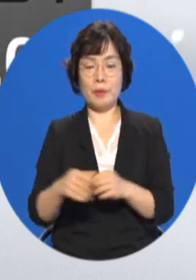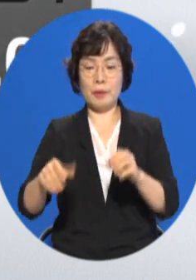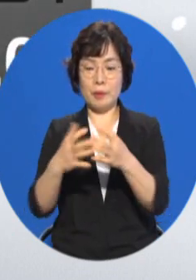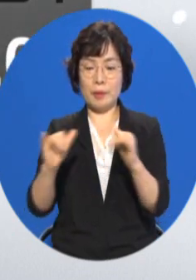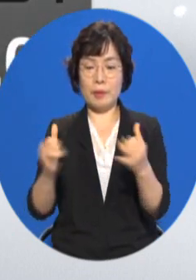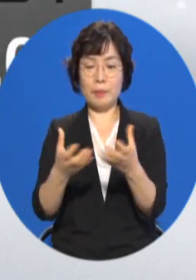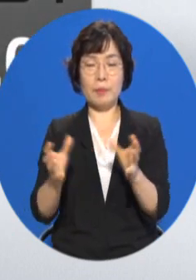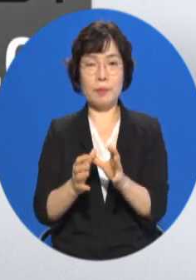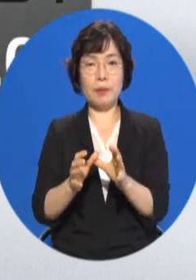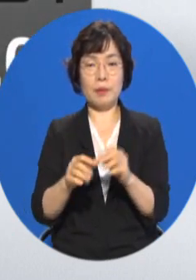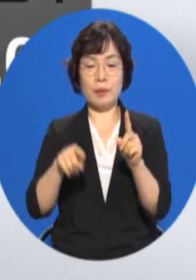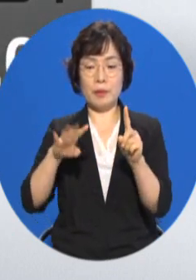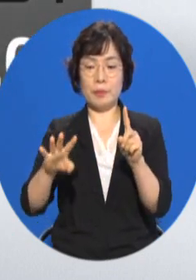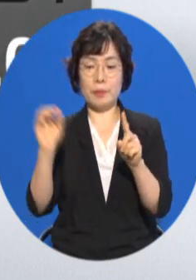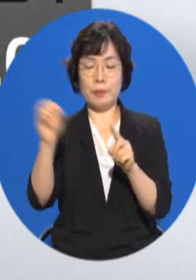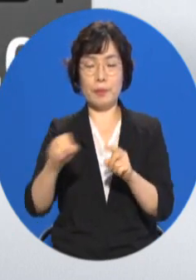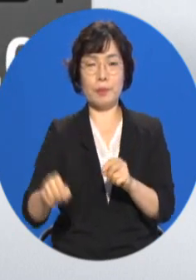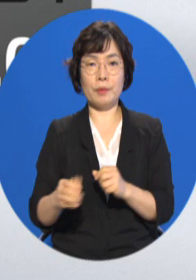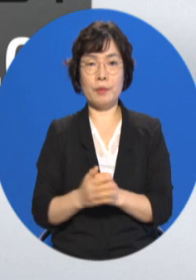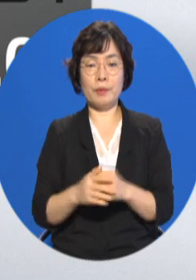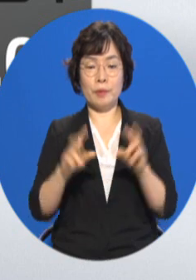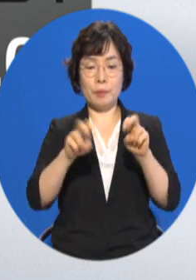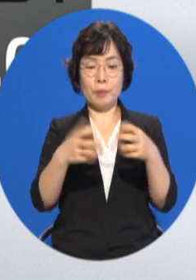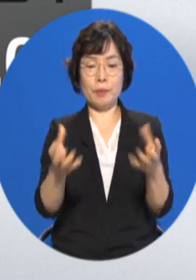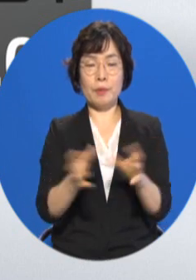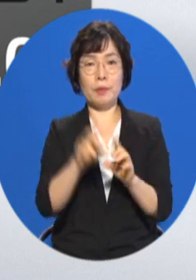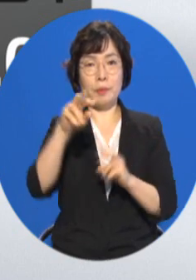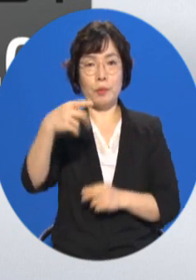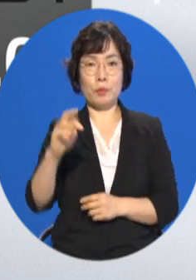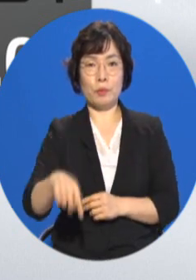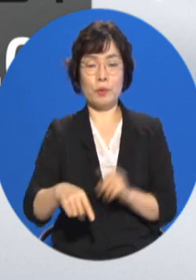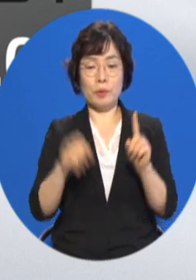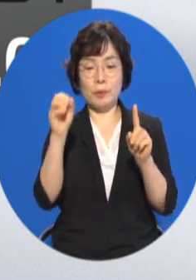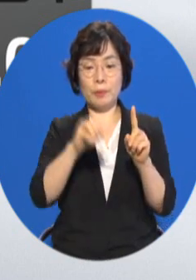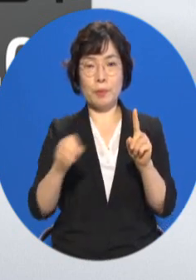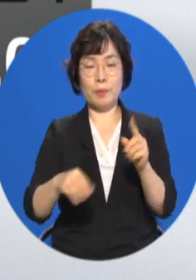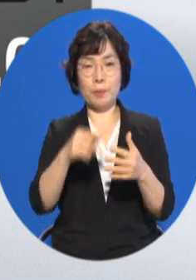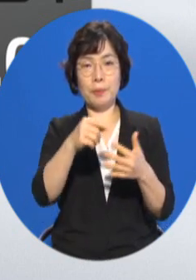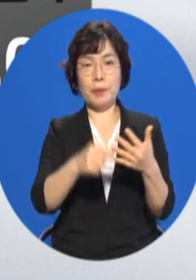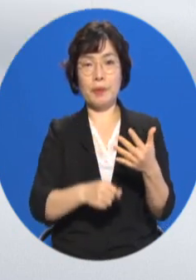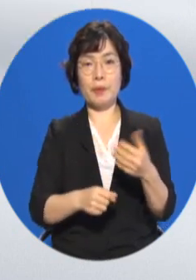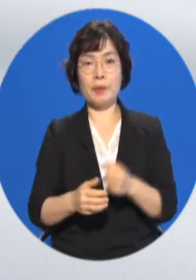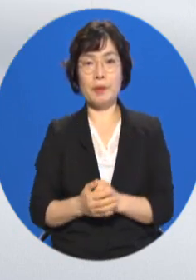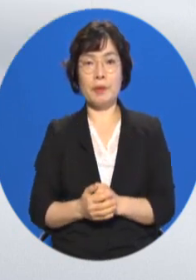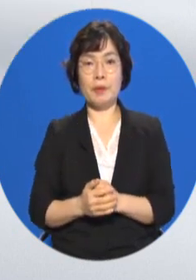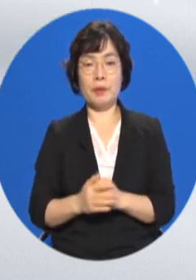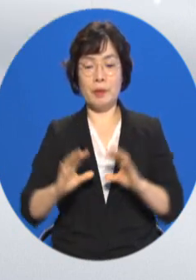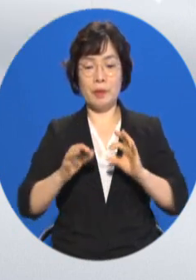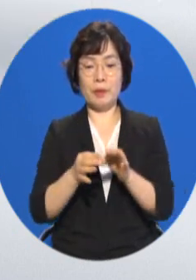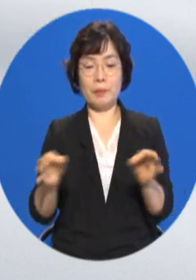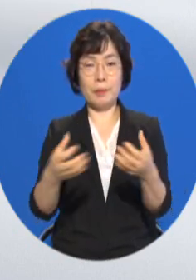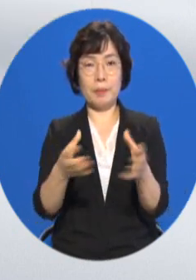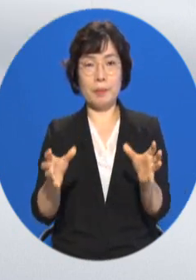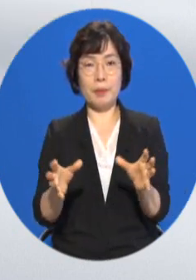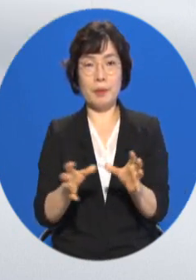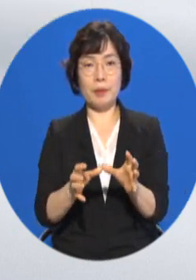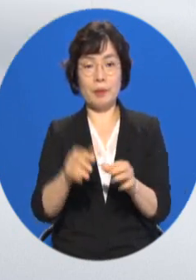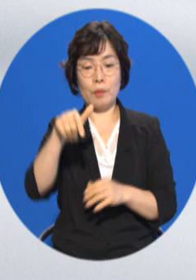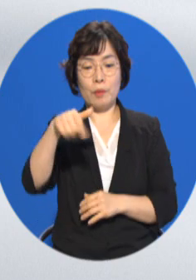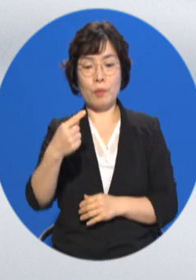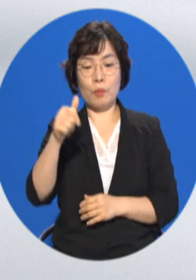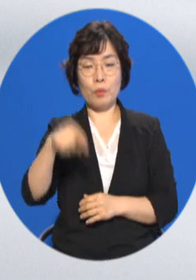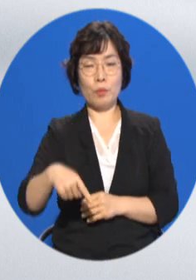민중당 유현주 후보 2.4%, 무소속 김종수 후보가 1%의 득표율을 보였고 국가혁명배당금당 고주석